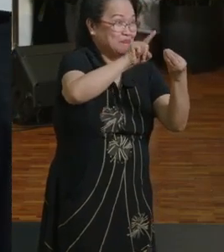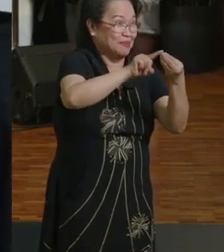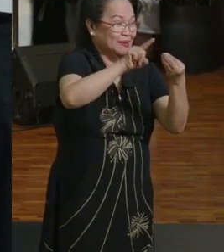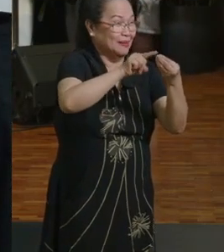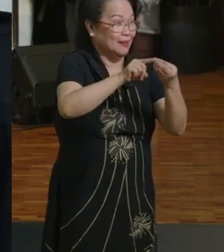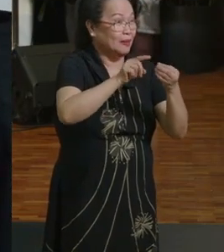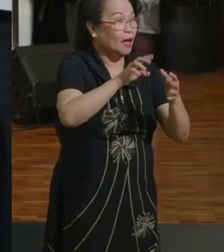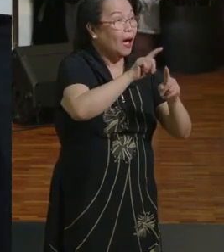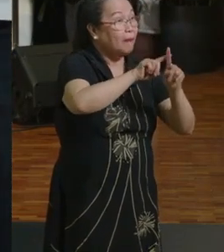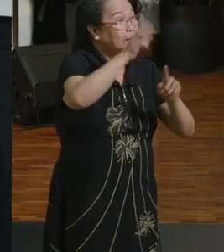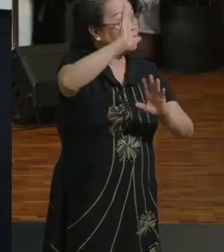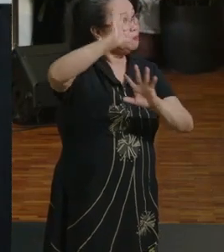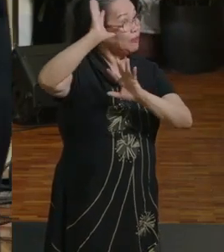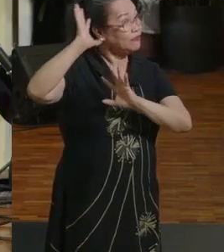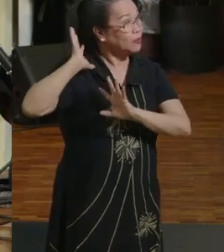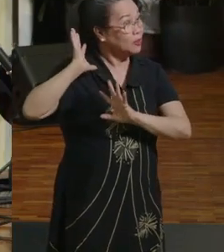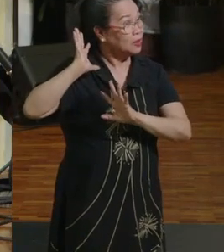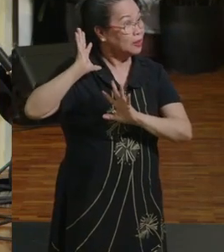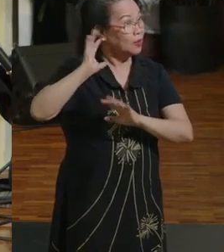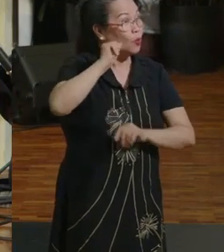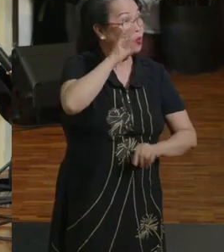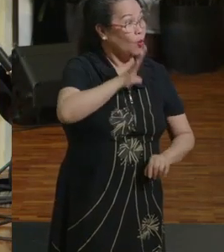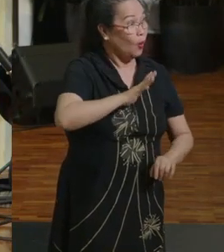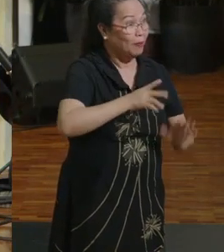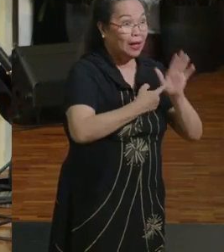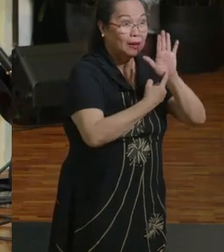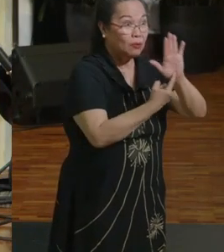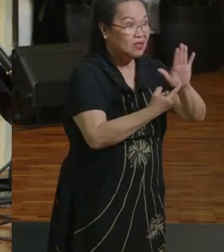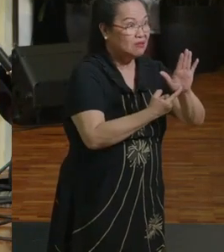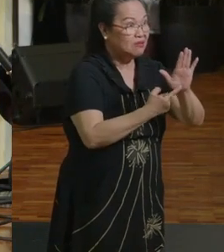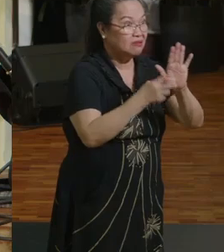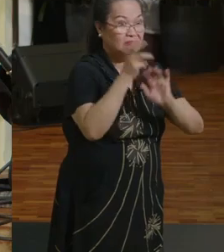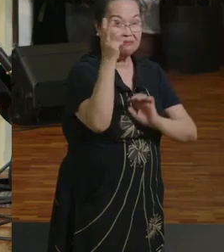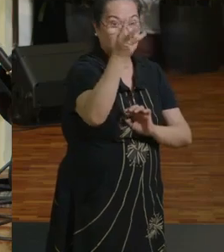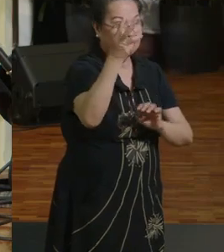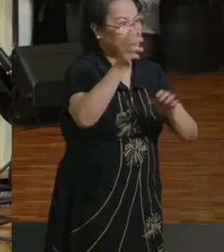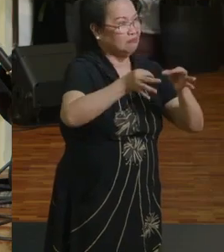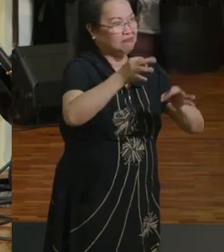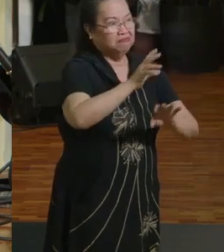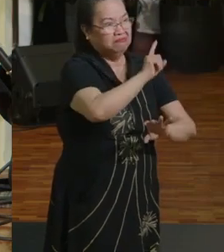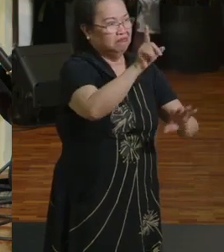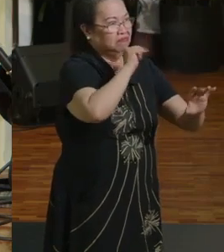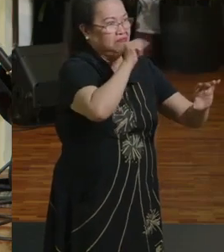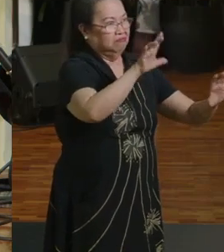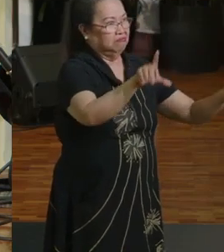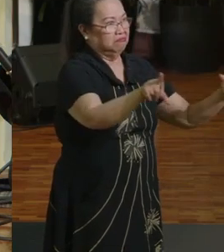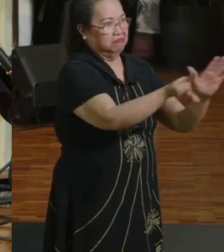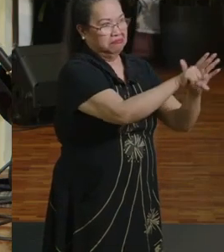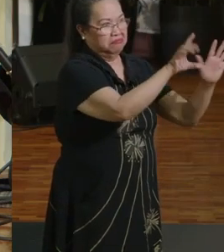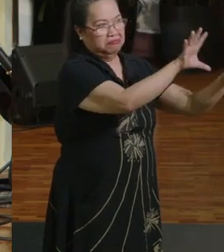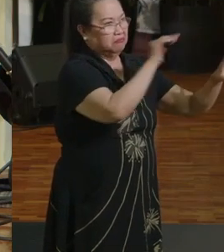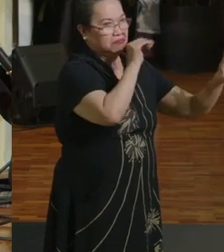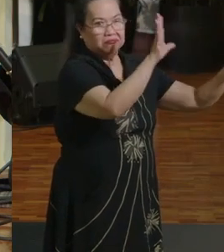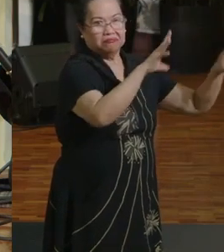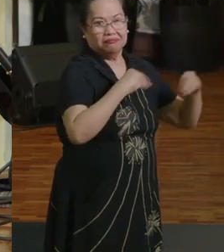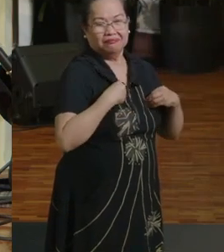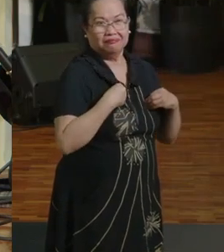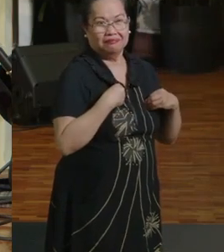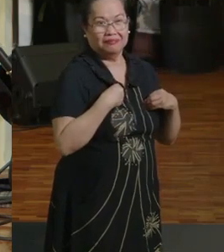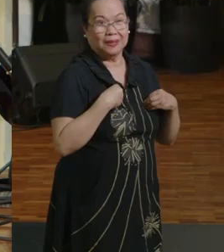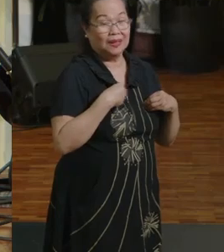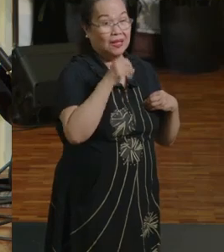court ang testigo ng isang babae. Hindi pinag-aaral ang isang babae. Kung sila